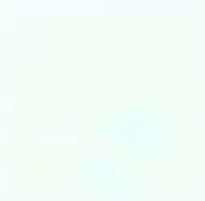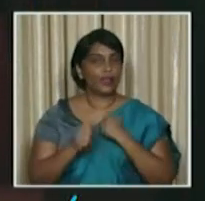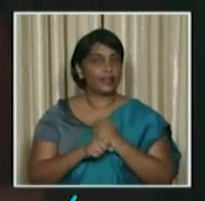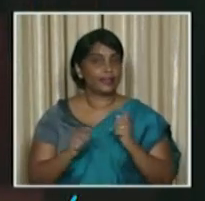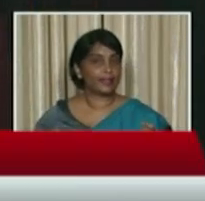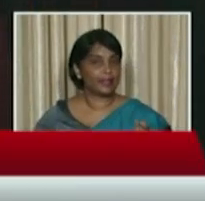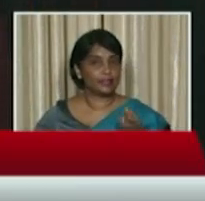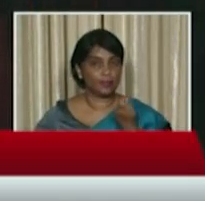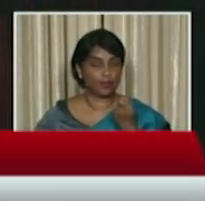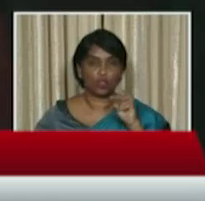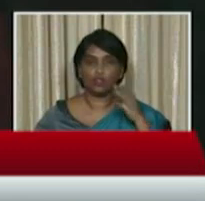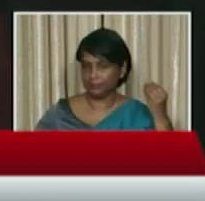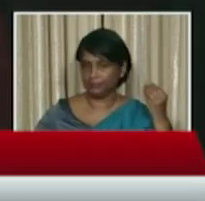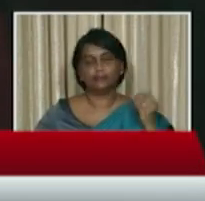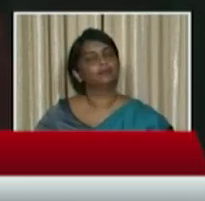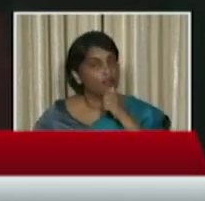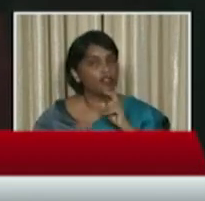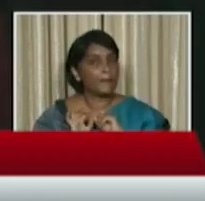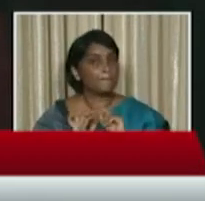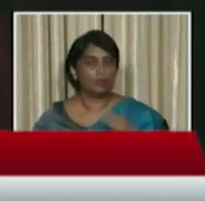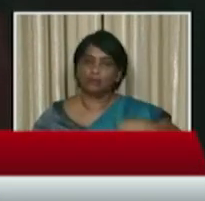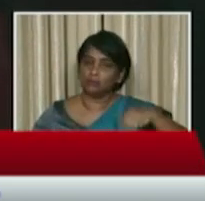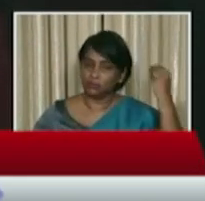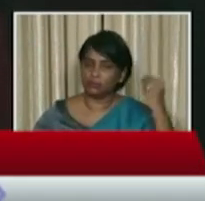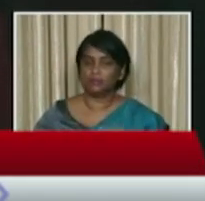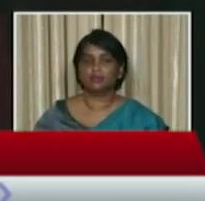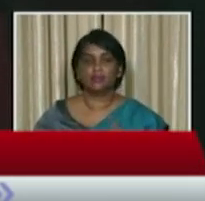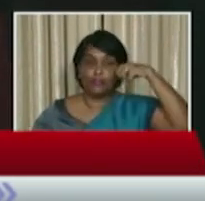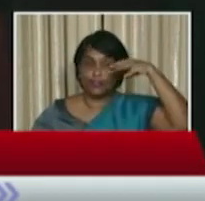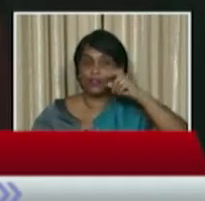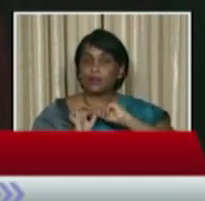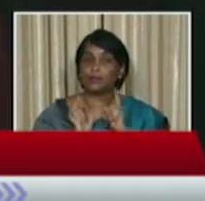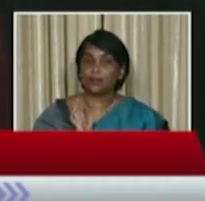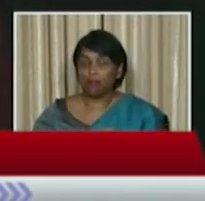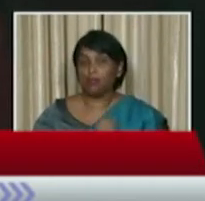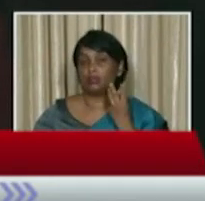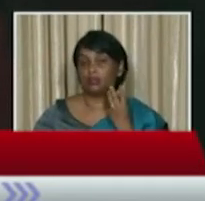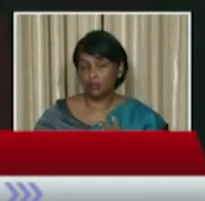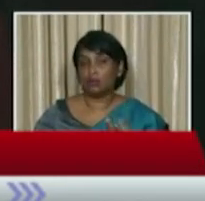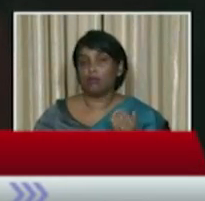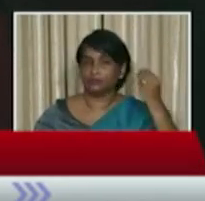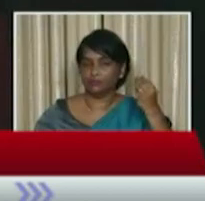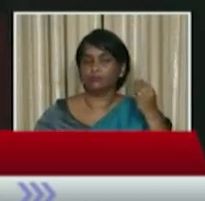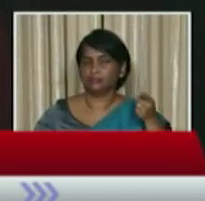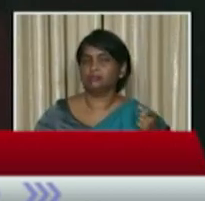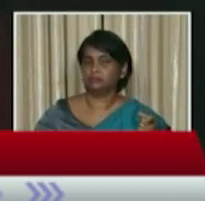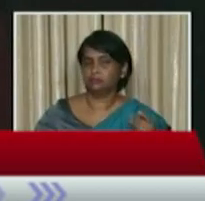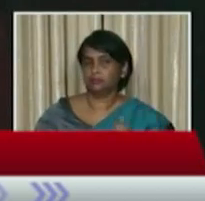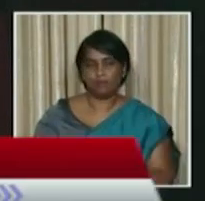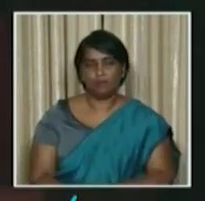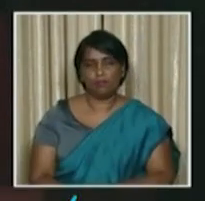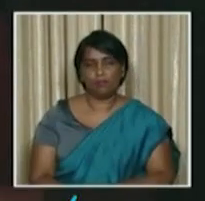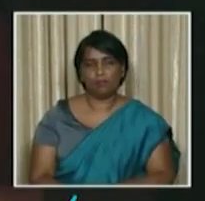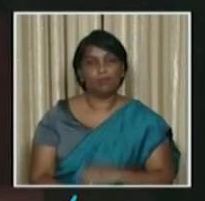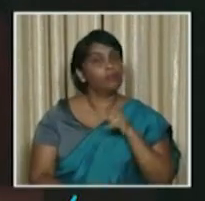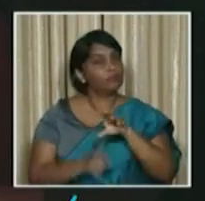මිල 343කින් ඉහළ දමලා. වතුර බිලත් ඉහළ දමලා. ඒ වගේම විදුලි බිලත් මුනි වතාවට ඉහළ දමන්නට කටයුතු යොදලා තිබෙනවා.